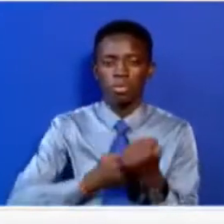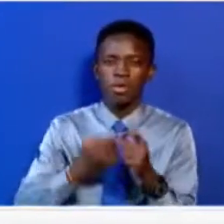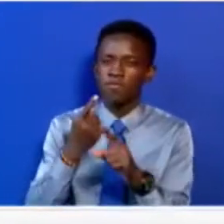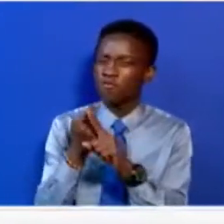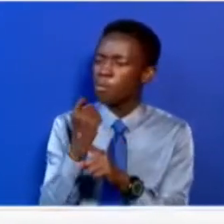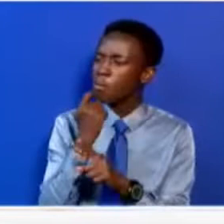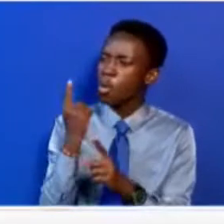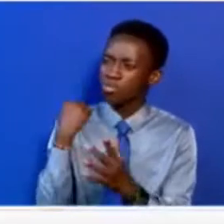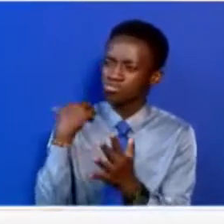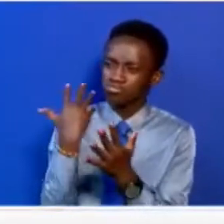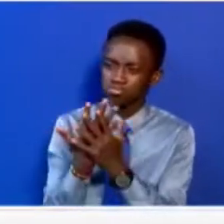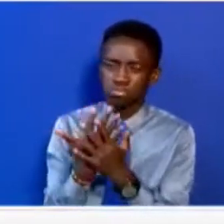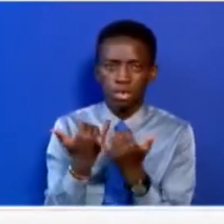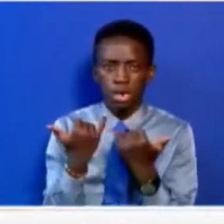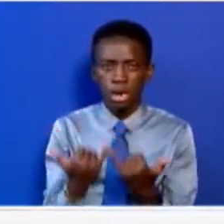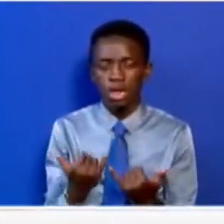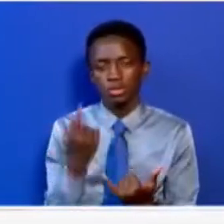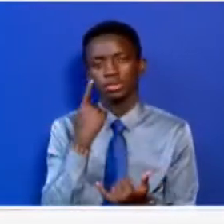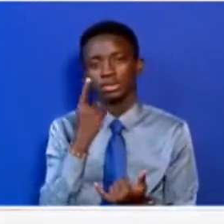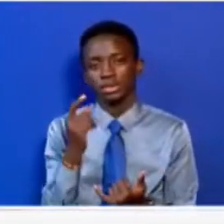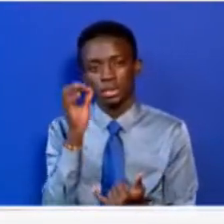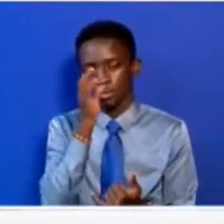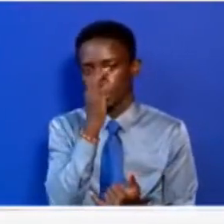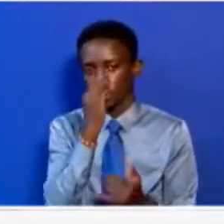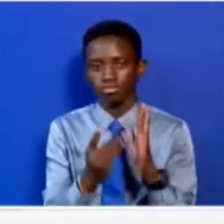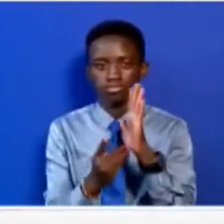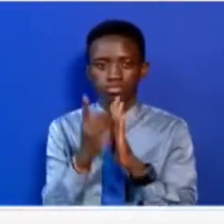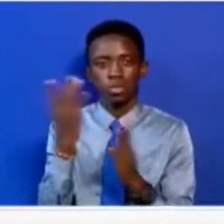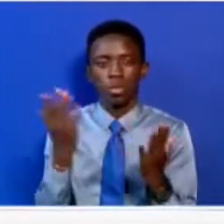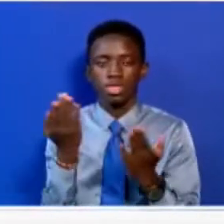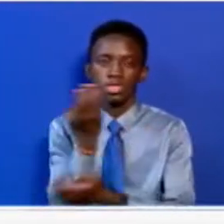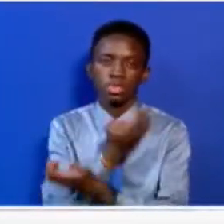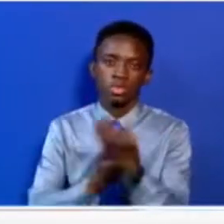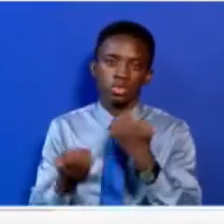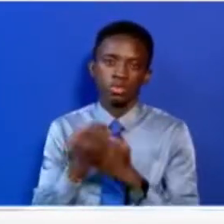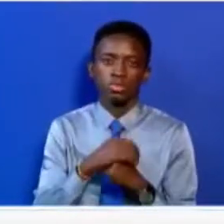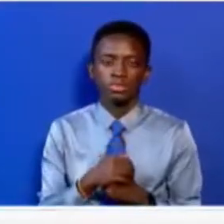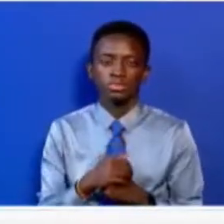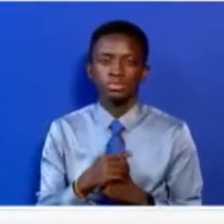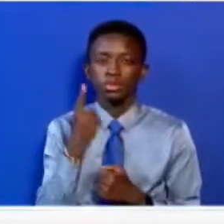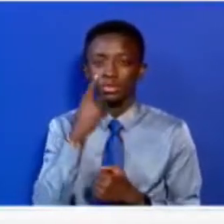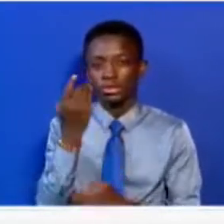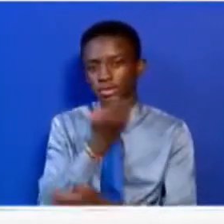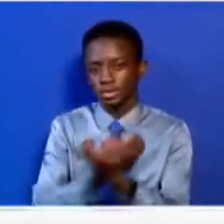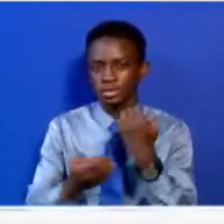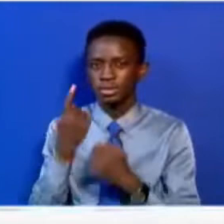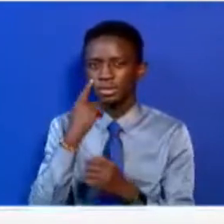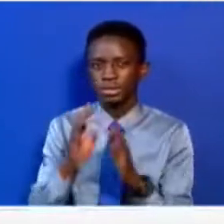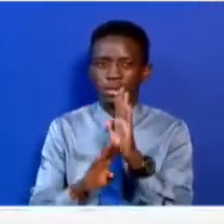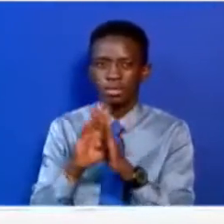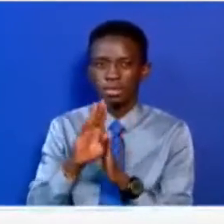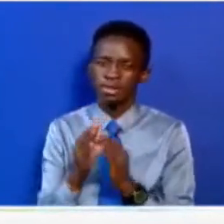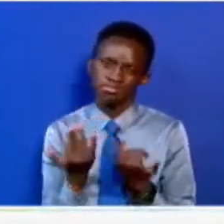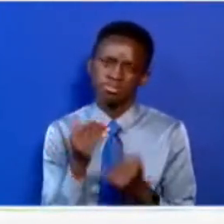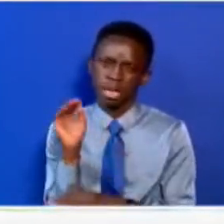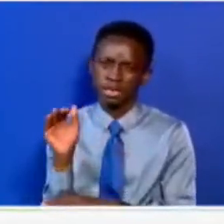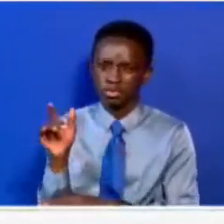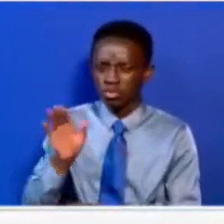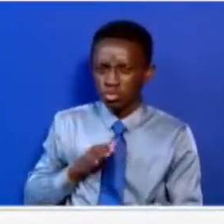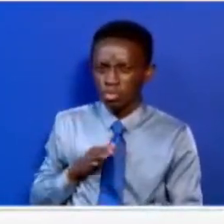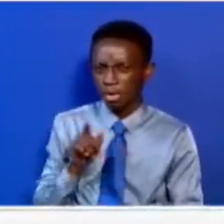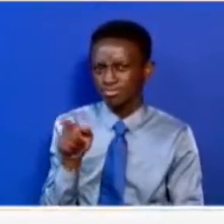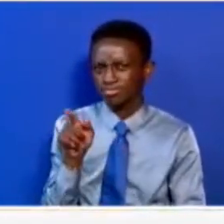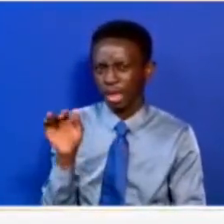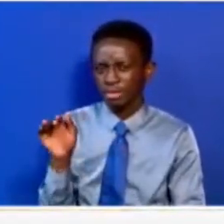that is what we are enjoying. Thank you. Kwa hivyo namkumbuka sana hali ya uchumi. Na hali ya uchumi. Acha nizungumze na mama kidogo, labda tuambie